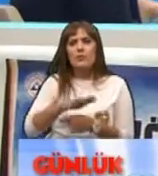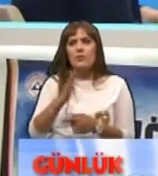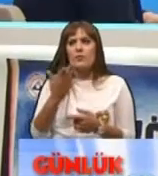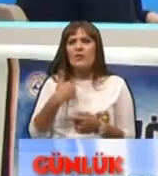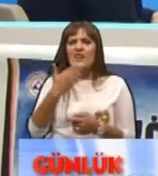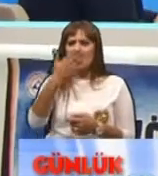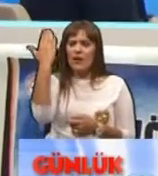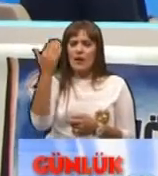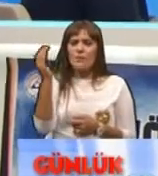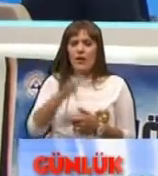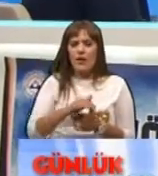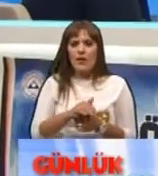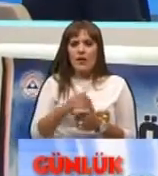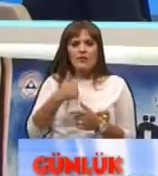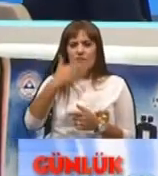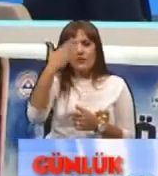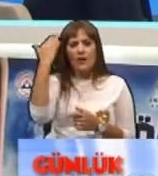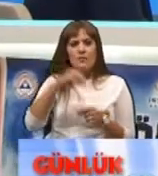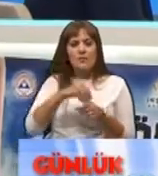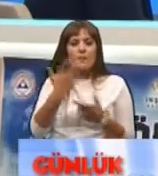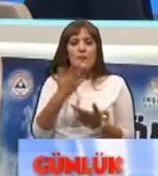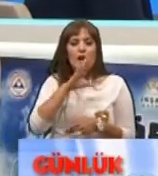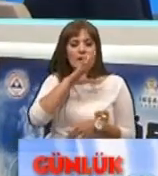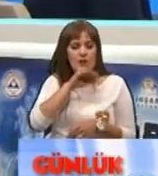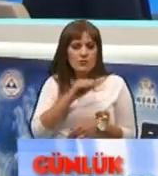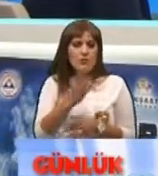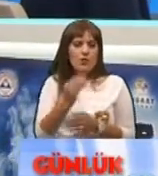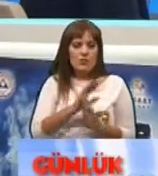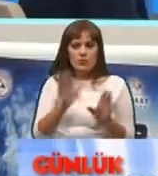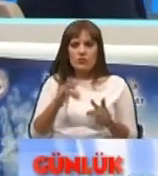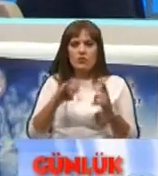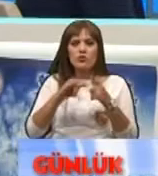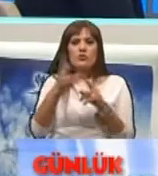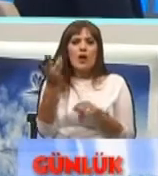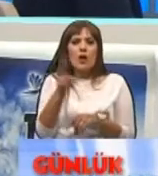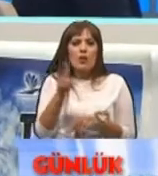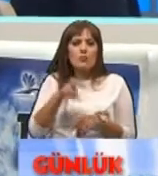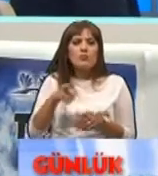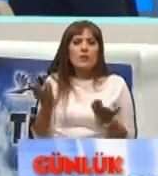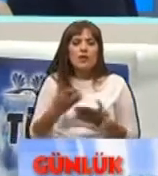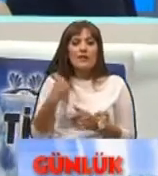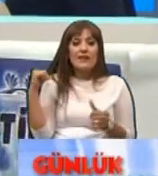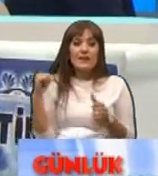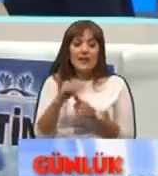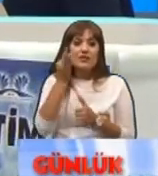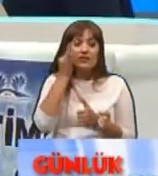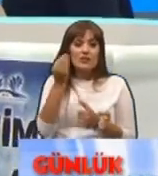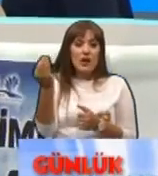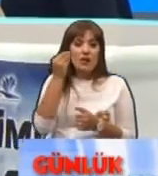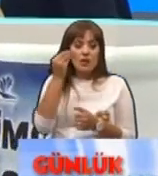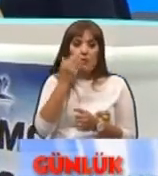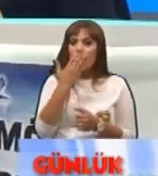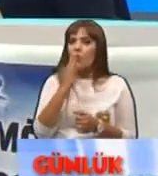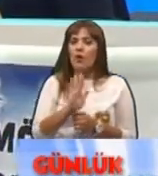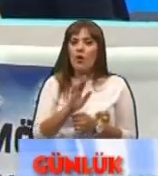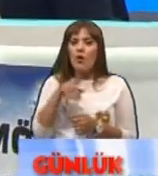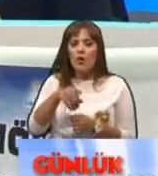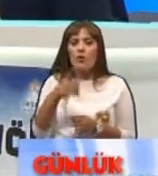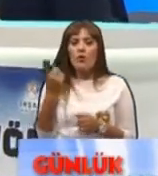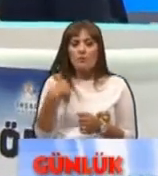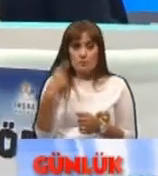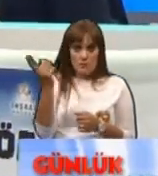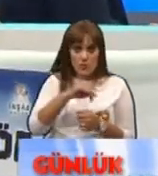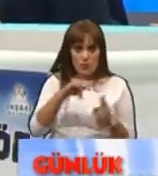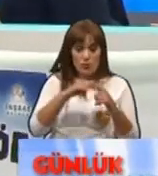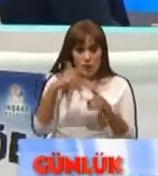Cahilliğime verin. Yani şimdi artık yaşlanma olmuş ve hücreler ölmüş orada. Artık yeniden bir canlanma yok. Oraya biz hücre